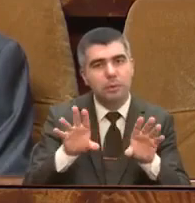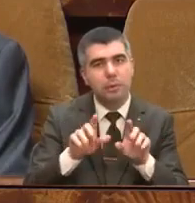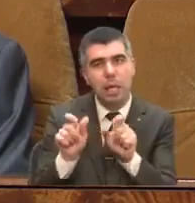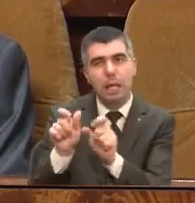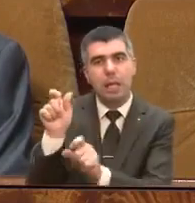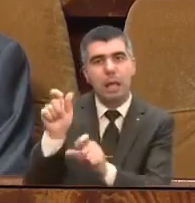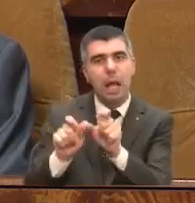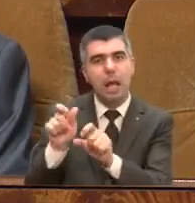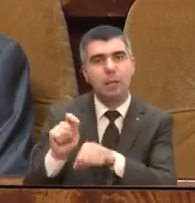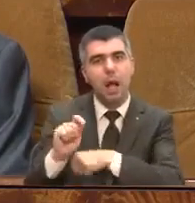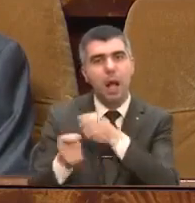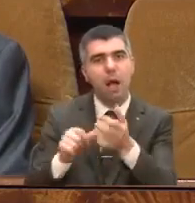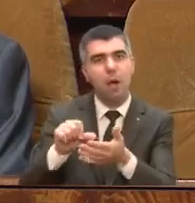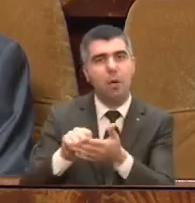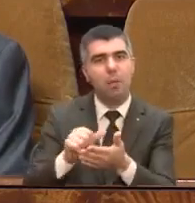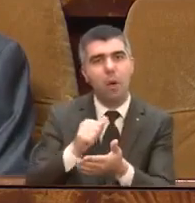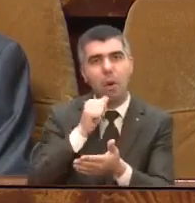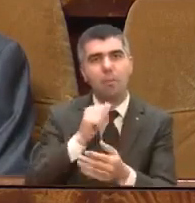القروي بالماء الصالح للشرب.